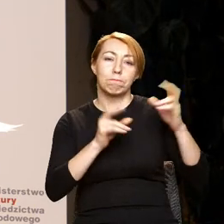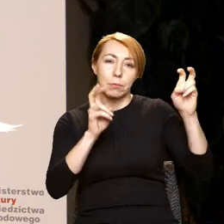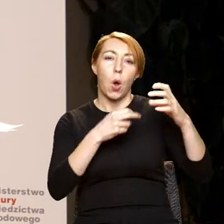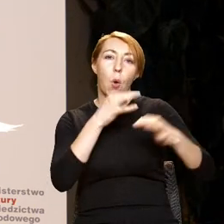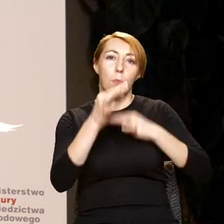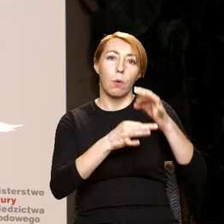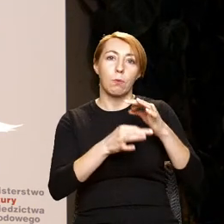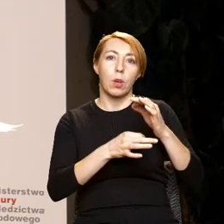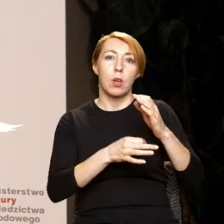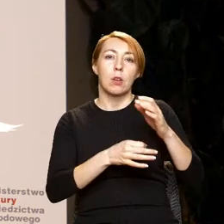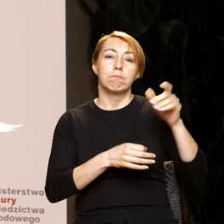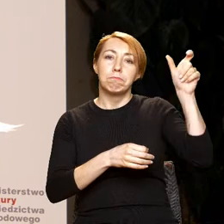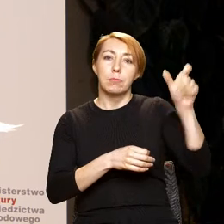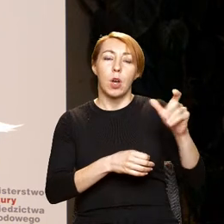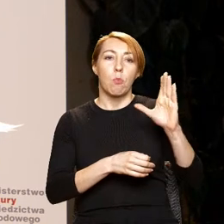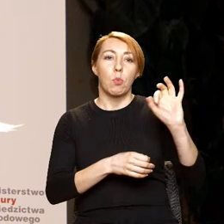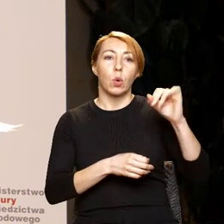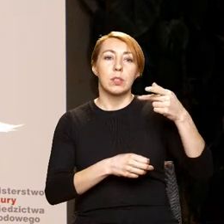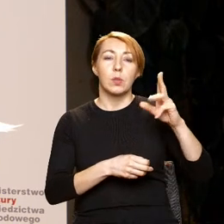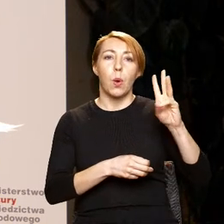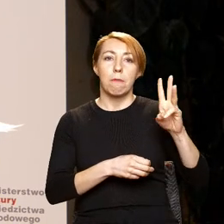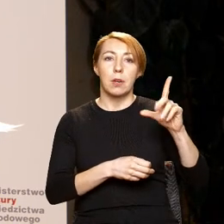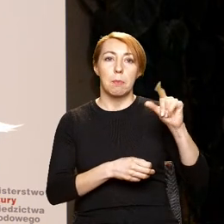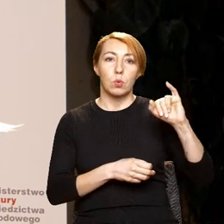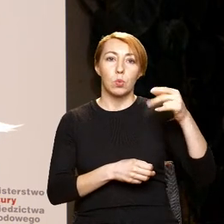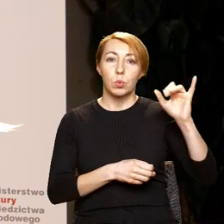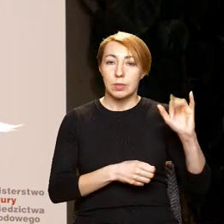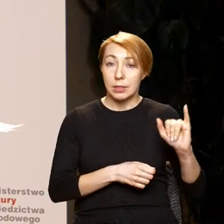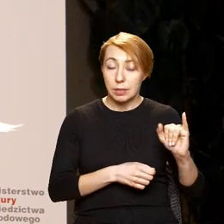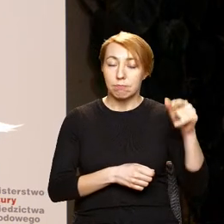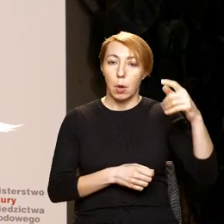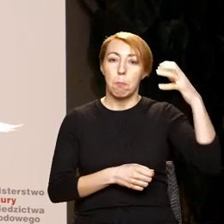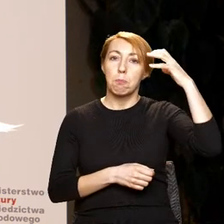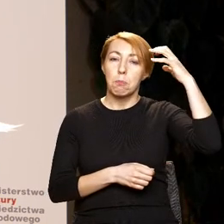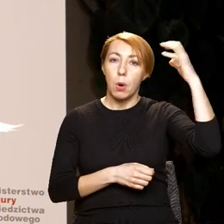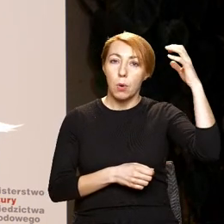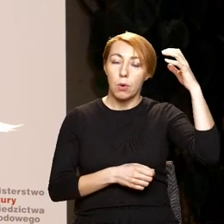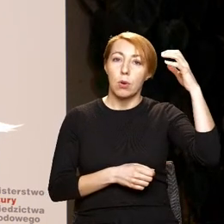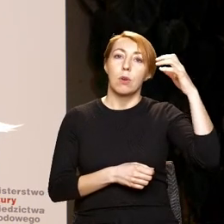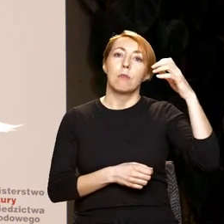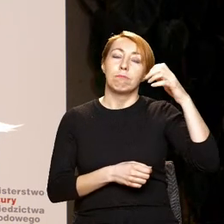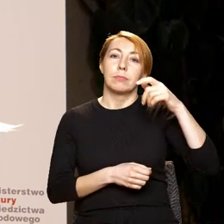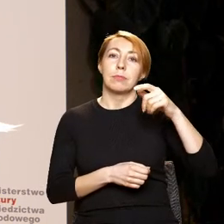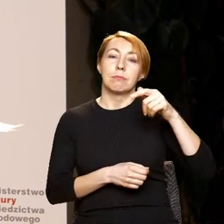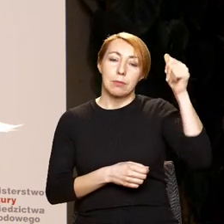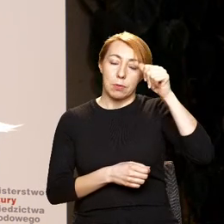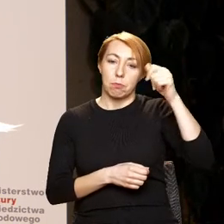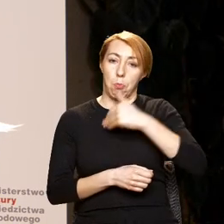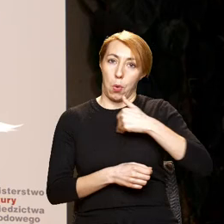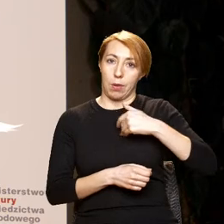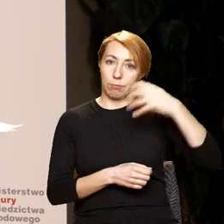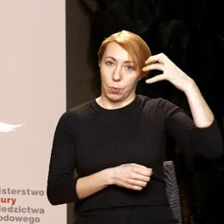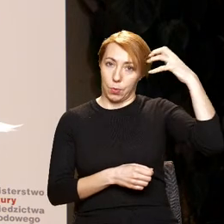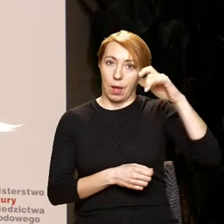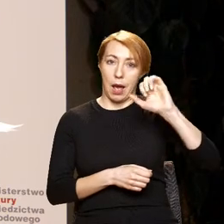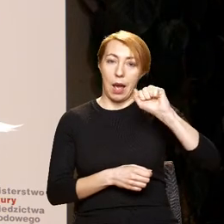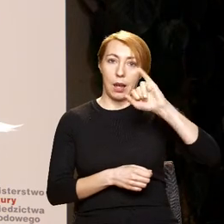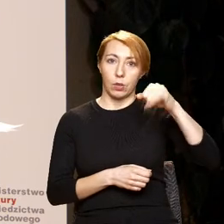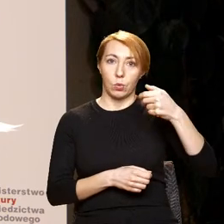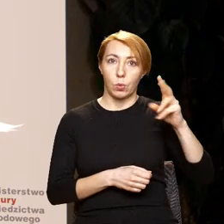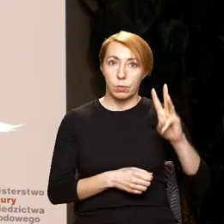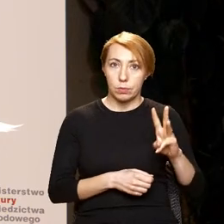Piłsudskim. Król, Polak nazwany królem Ainów. Potem mamy